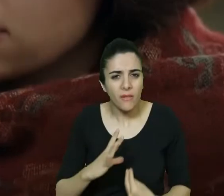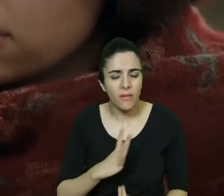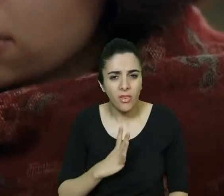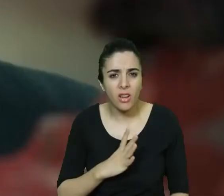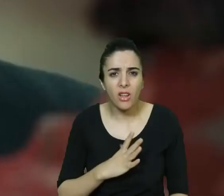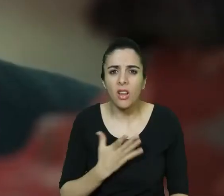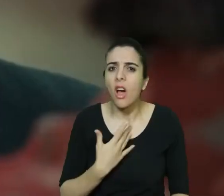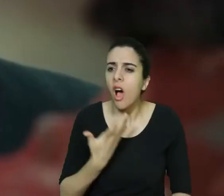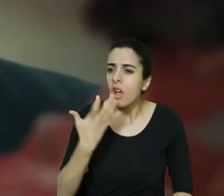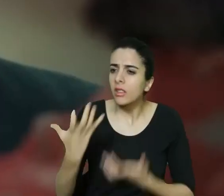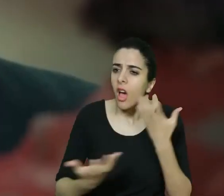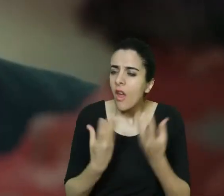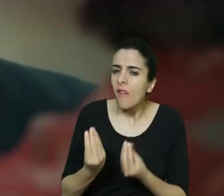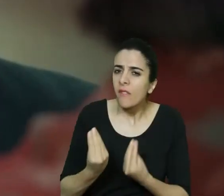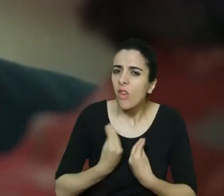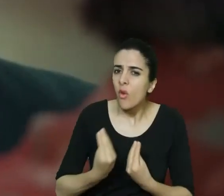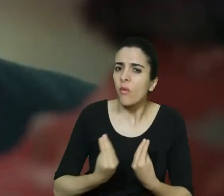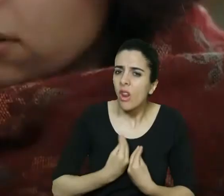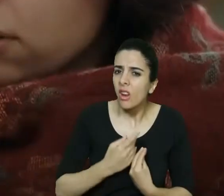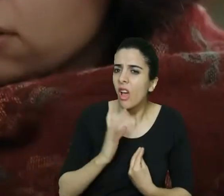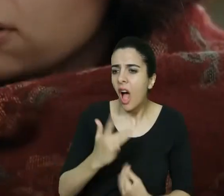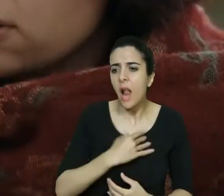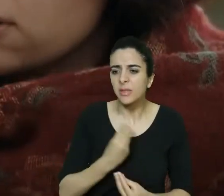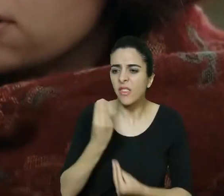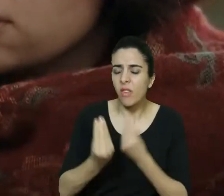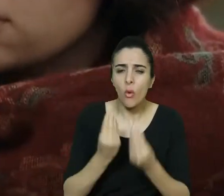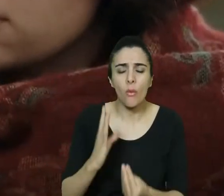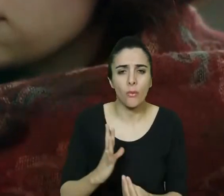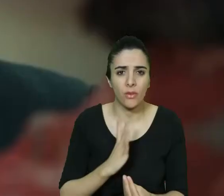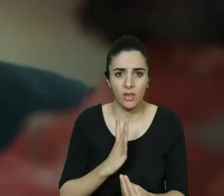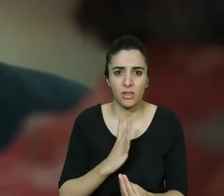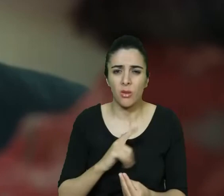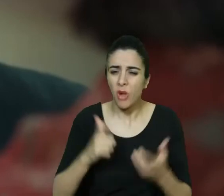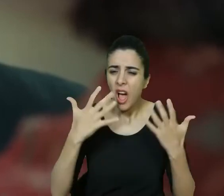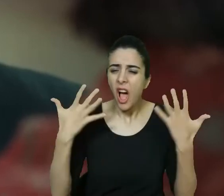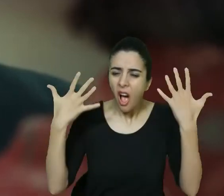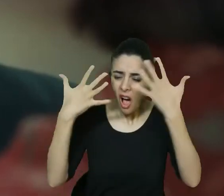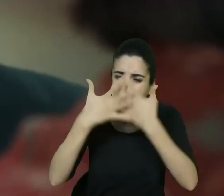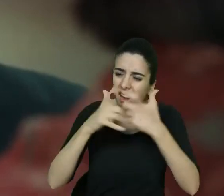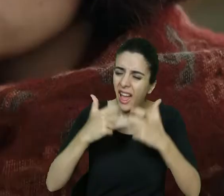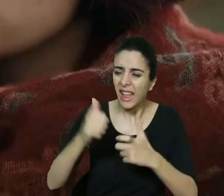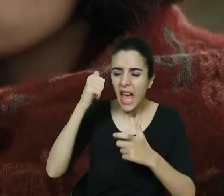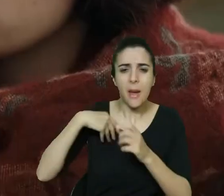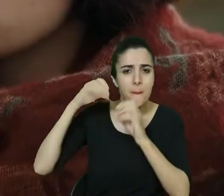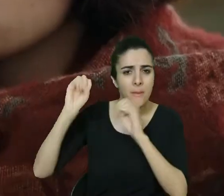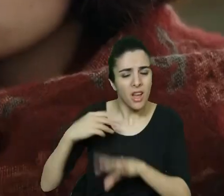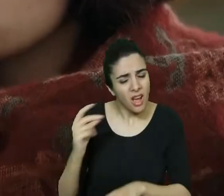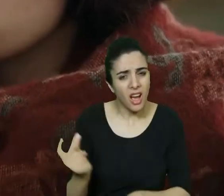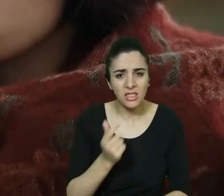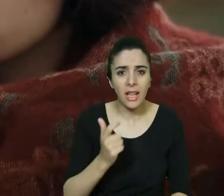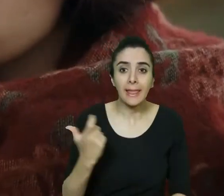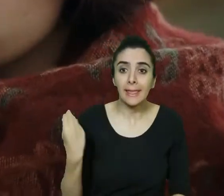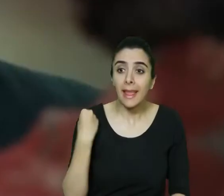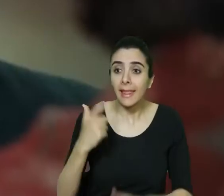Ve durmaksızın yakıcı damlalarını senin kalbine zerk ediyor. Bu kara bulutu geride bırakalım.